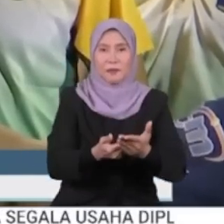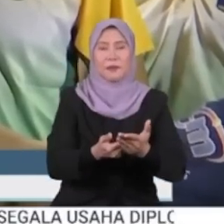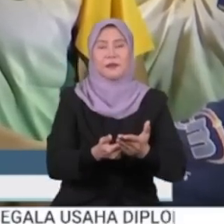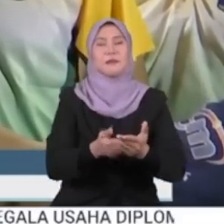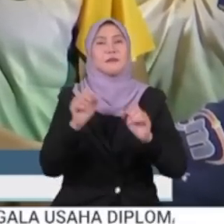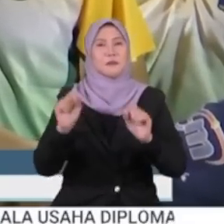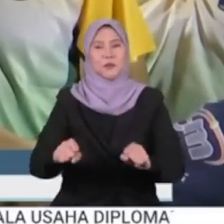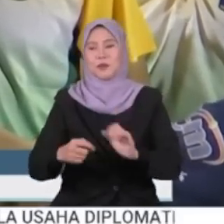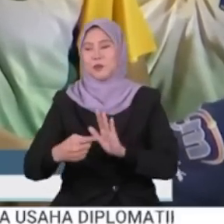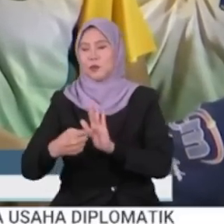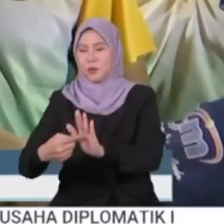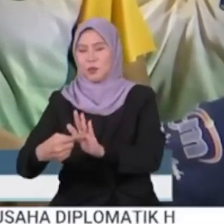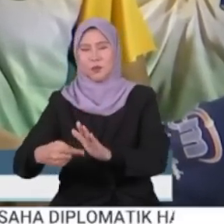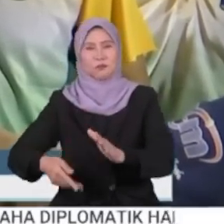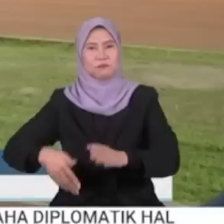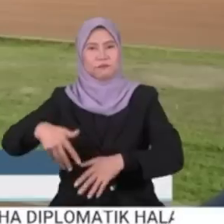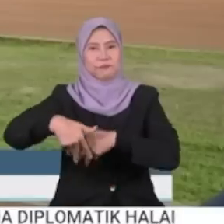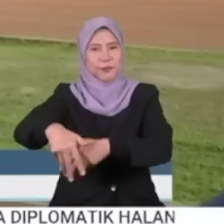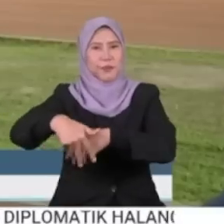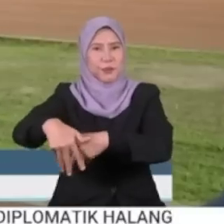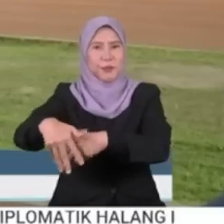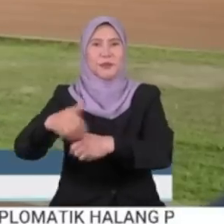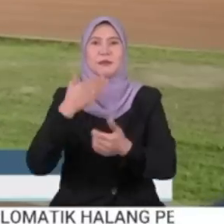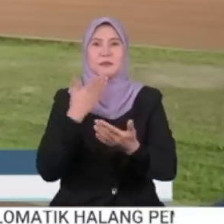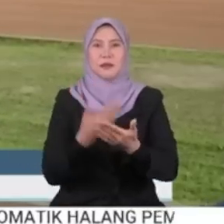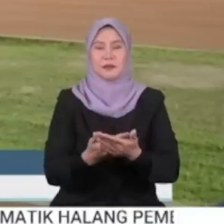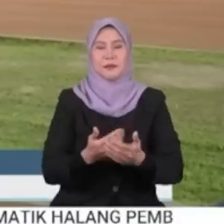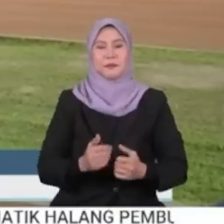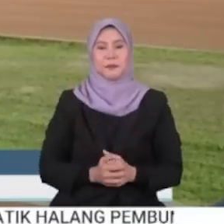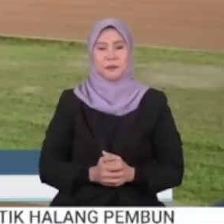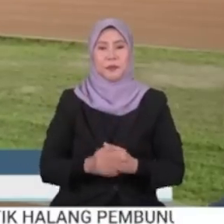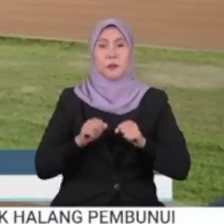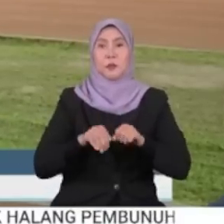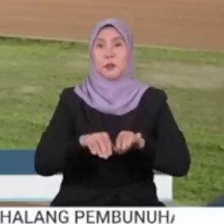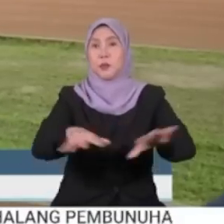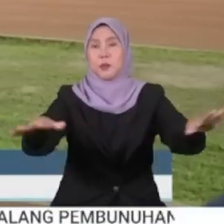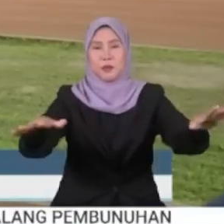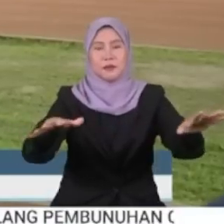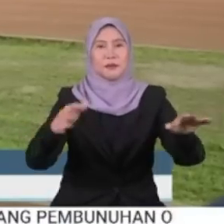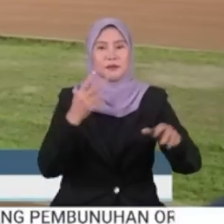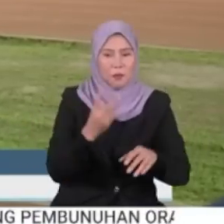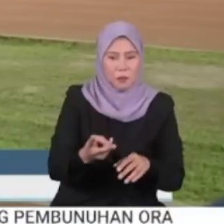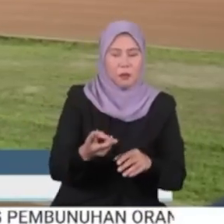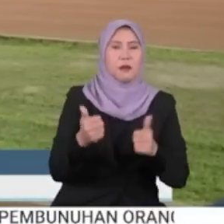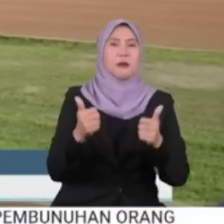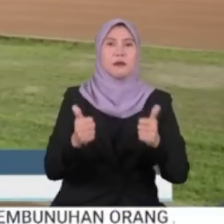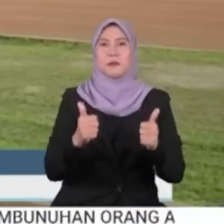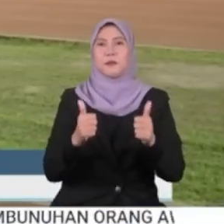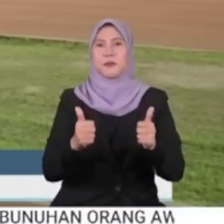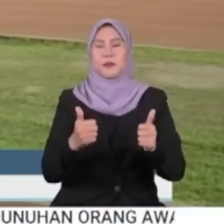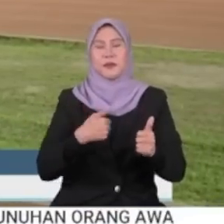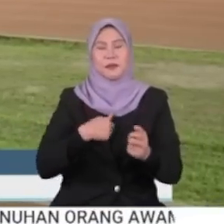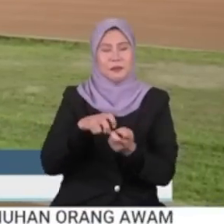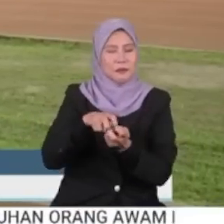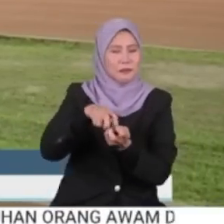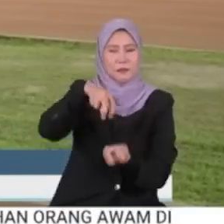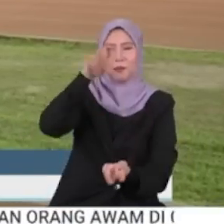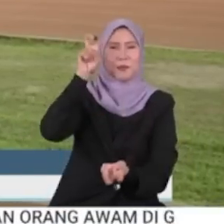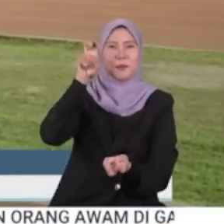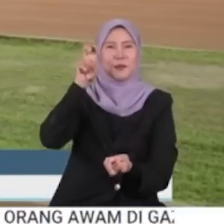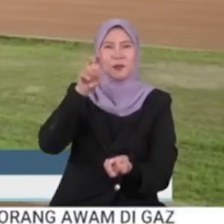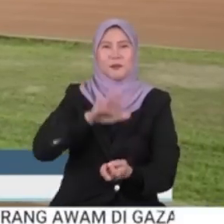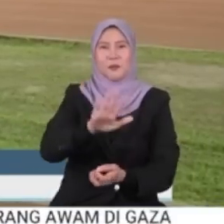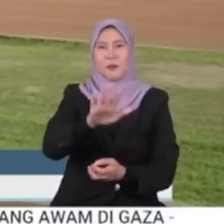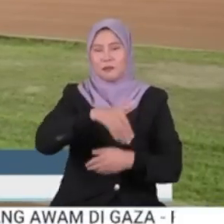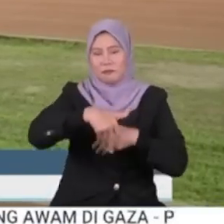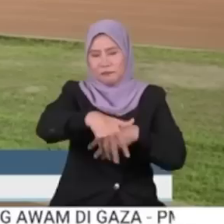pasti mempersembahkan sesuatu yang lebih baik. Sampai viral guys, memang mantap. Lagi satu saya sangat terpaku menengok mereka